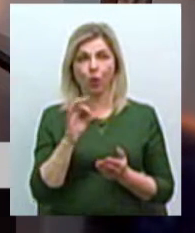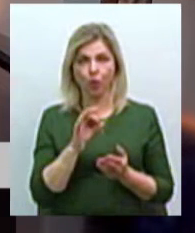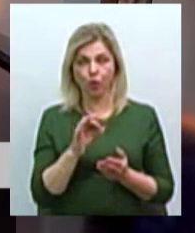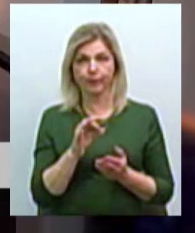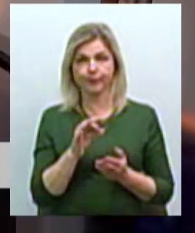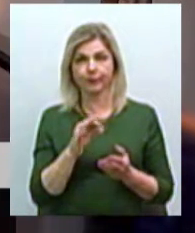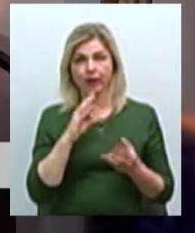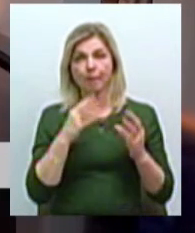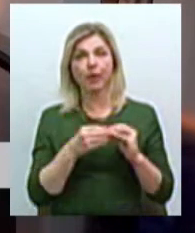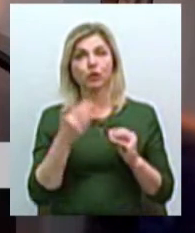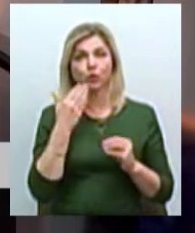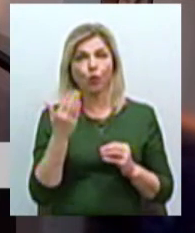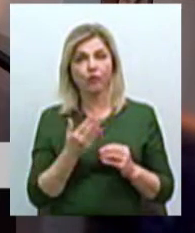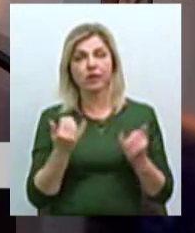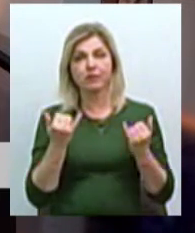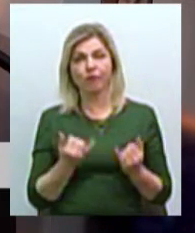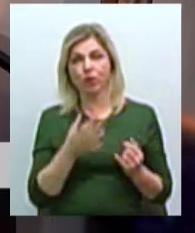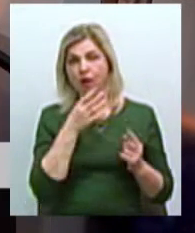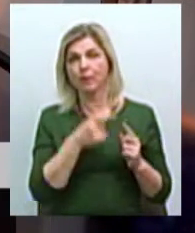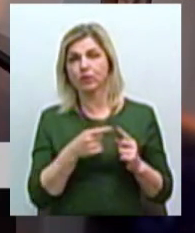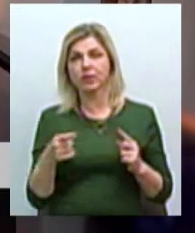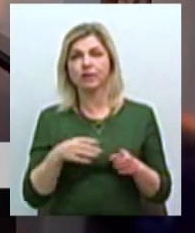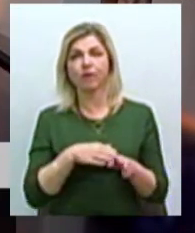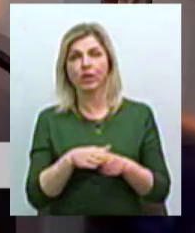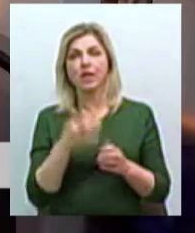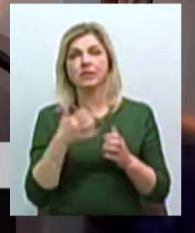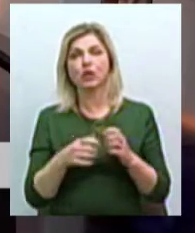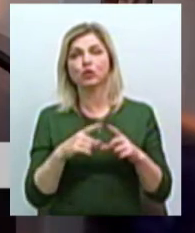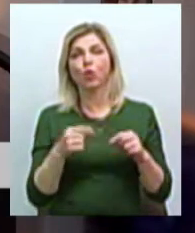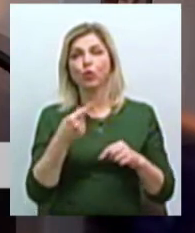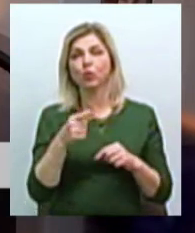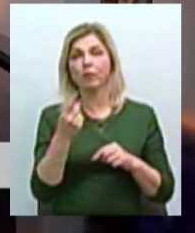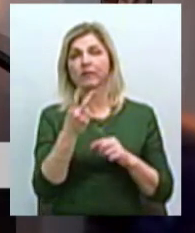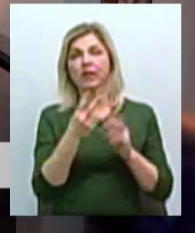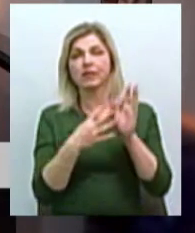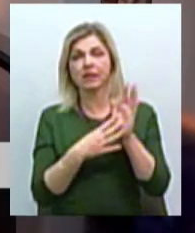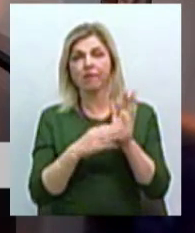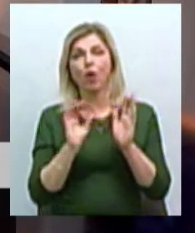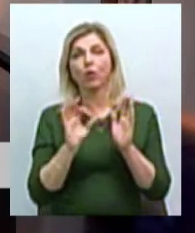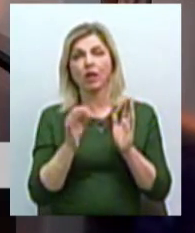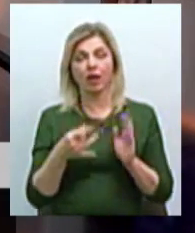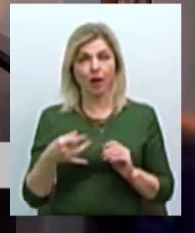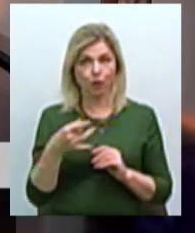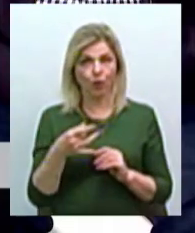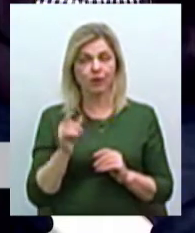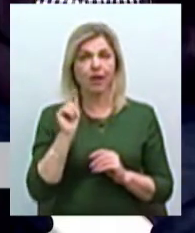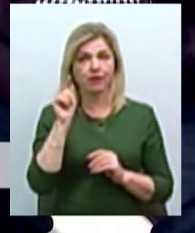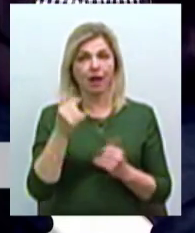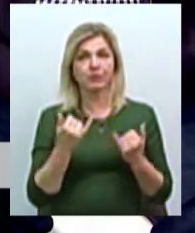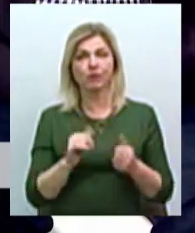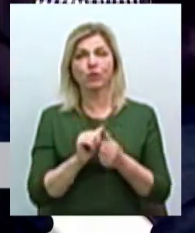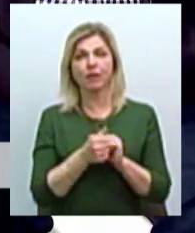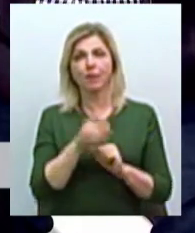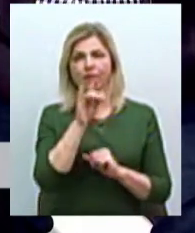сьогодні в процесі реалізації середня школа номер 29 у Корабельному районі. Сьогодні там замінені